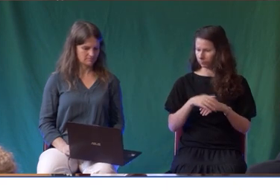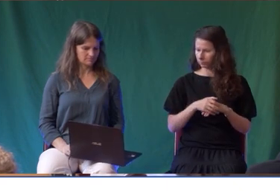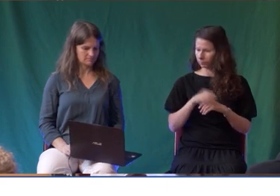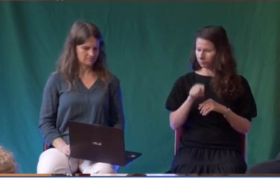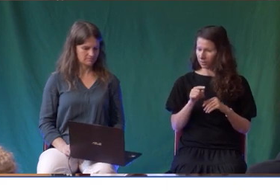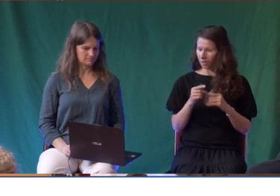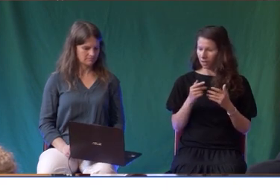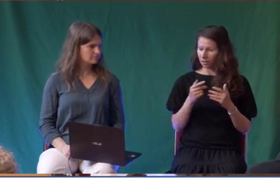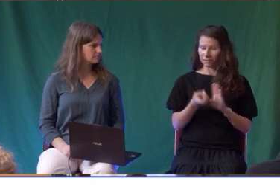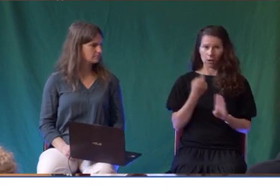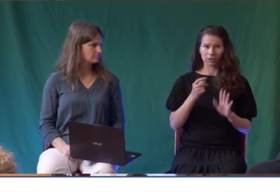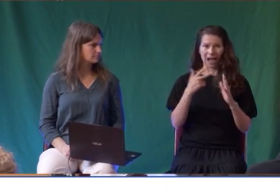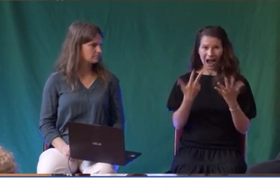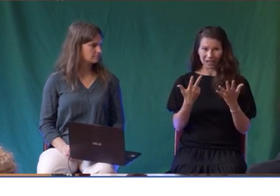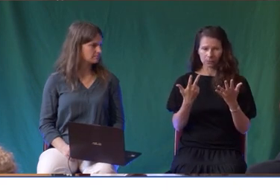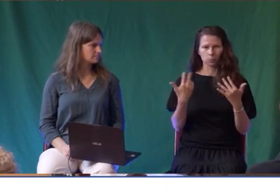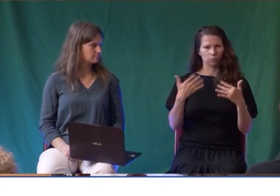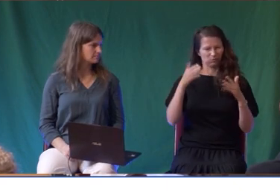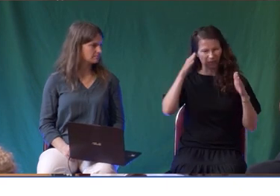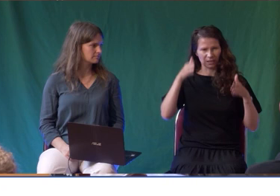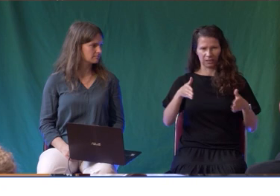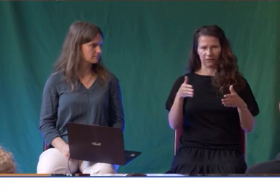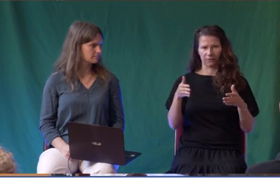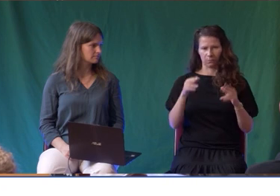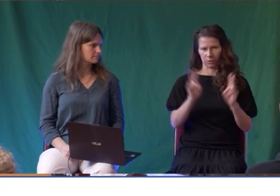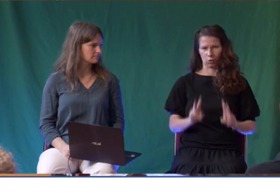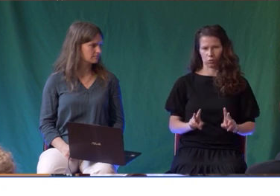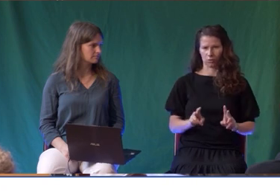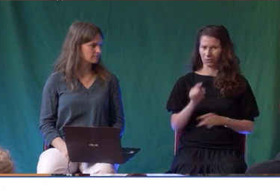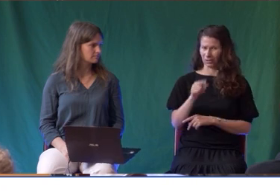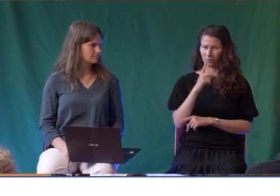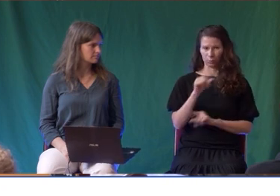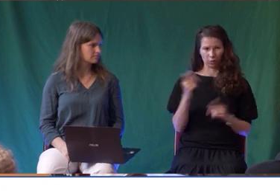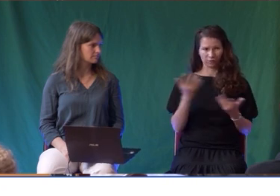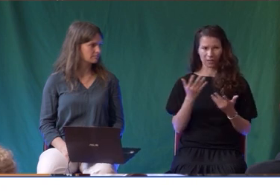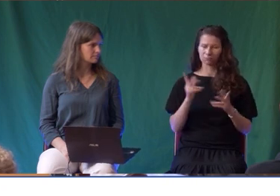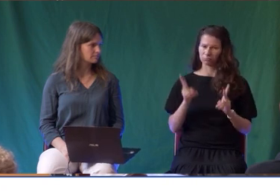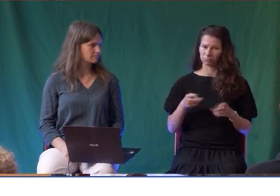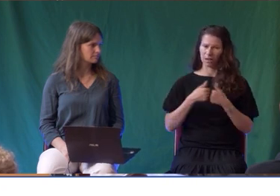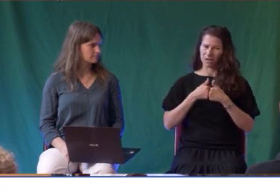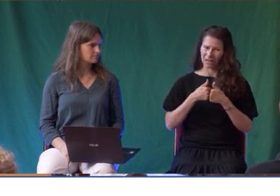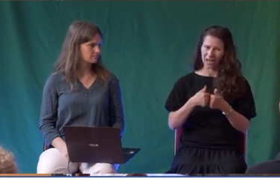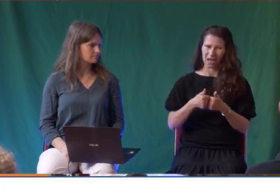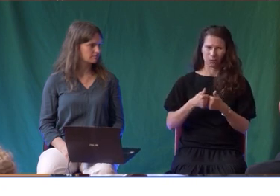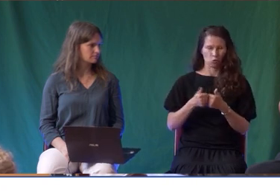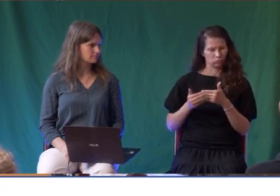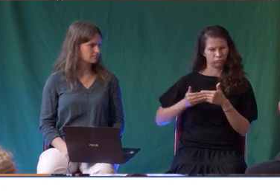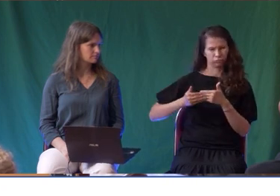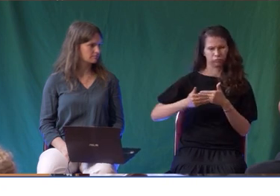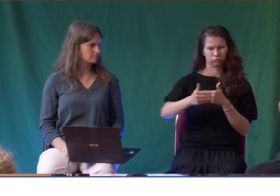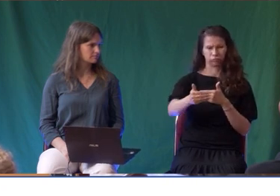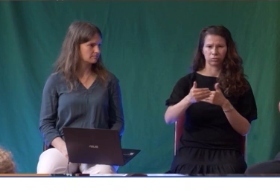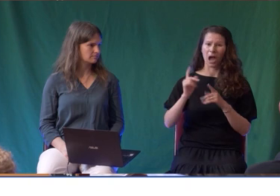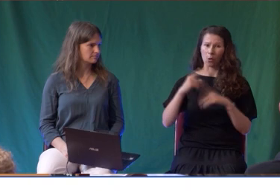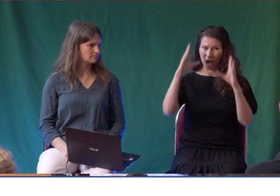intensiver Betreuung wenn ich sage sehr intensive Betreuung heißt es wirklich Bekleidung über einen langen Zeitraum teilweise auch in den